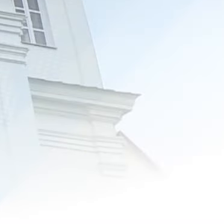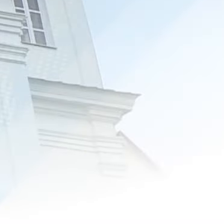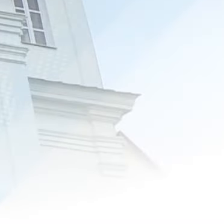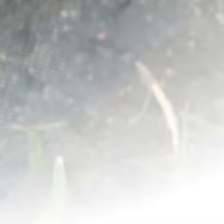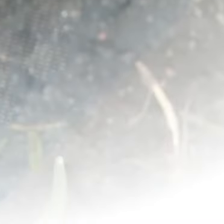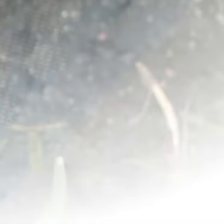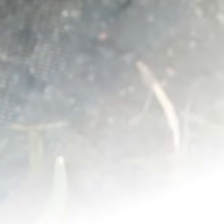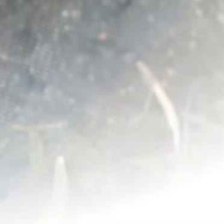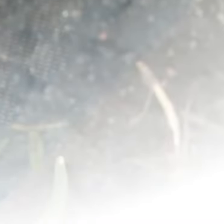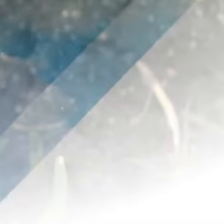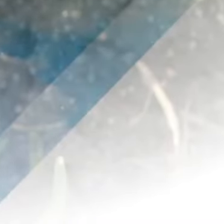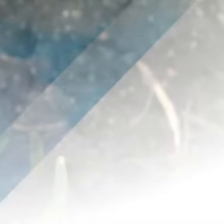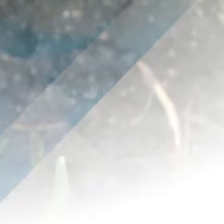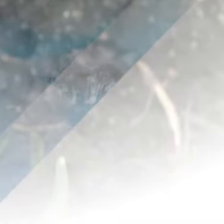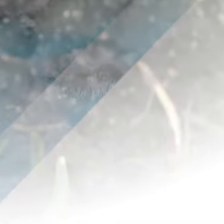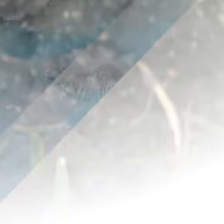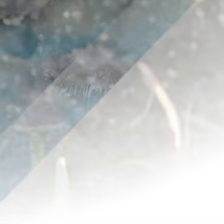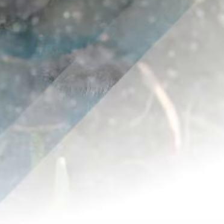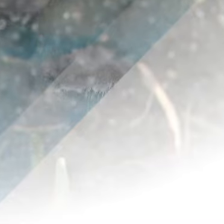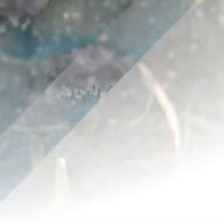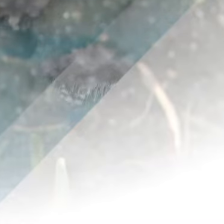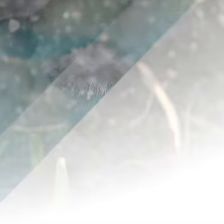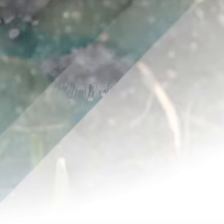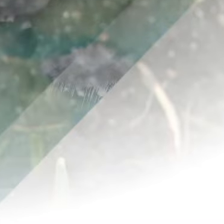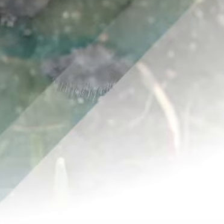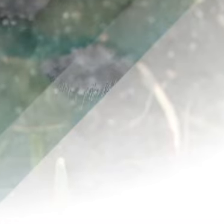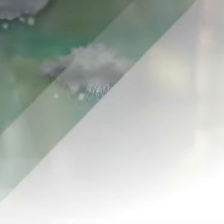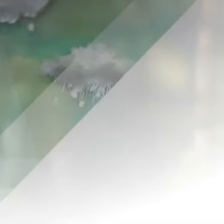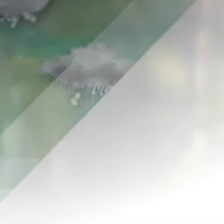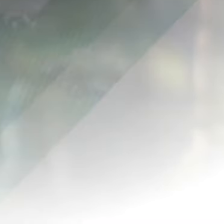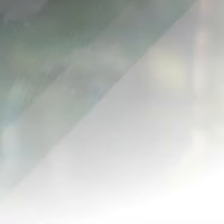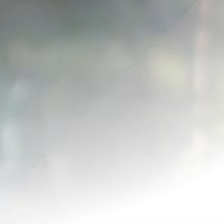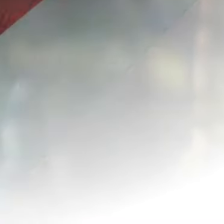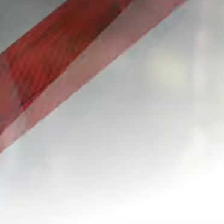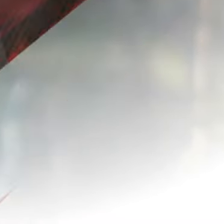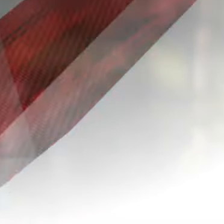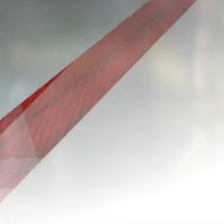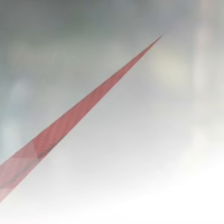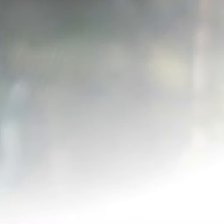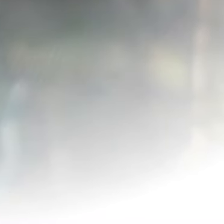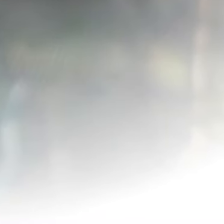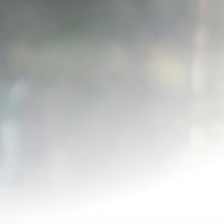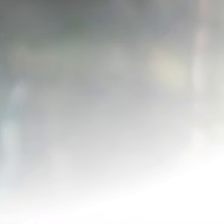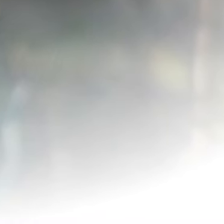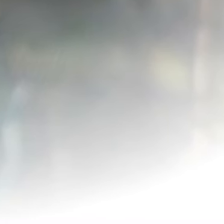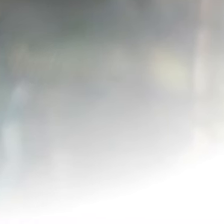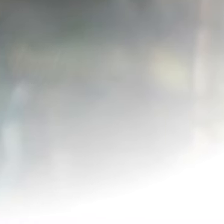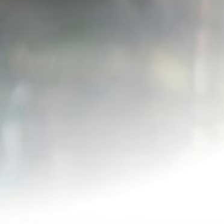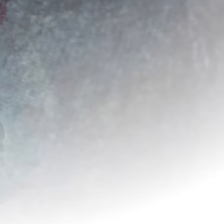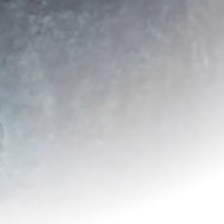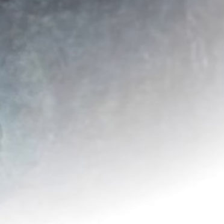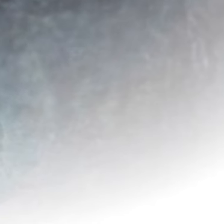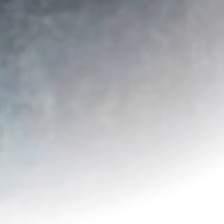Геамагнітная сітуацыя ў сераду 3 красавіка будзе даволі спрыяльнай. Сонечная актыўнасць не перавысіць узроўню